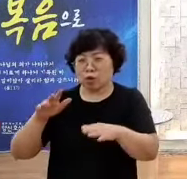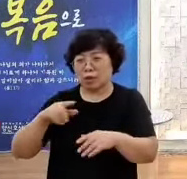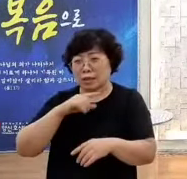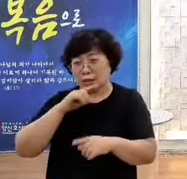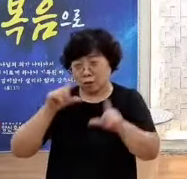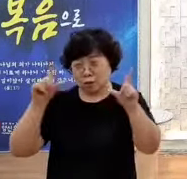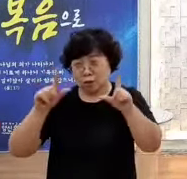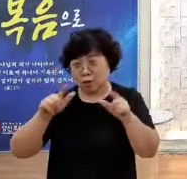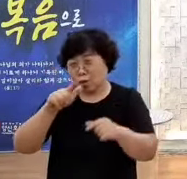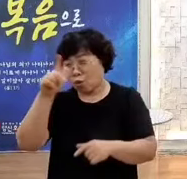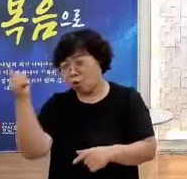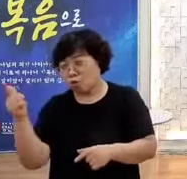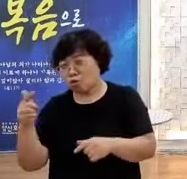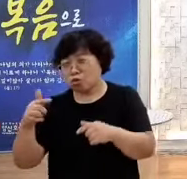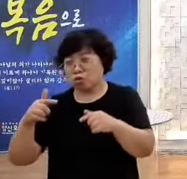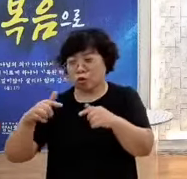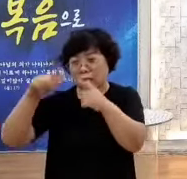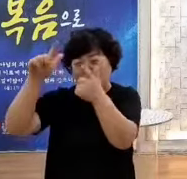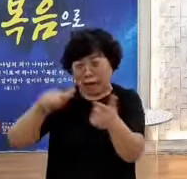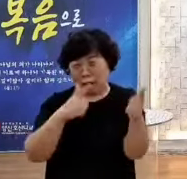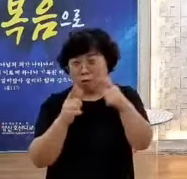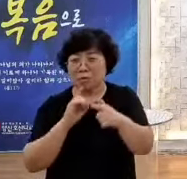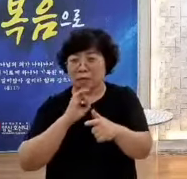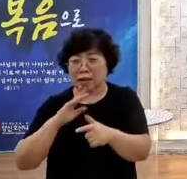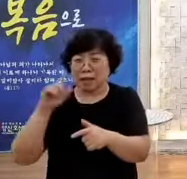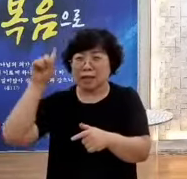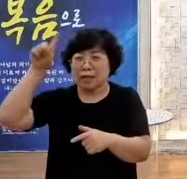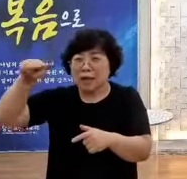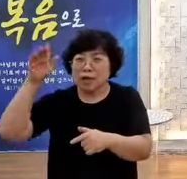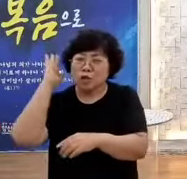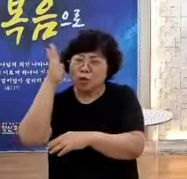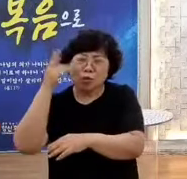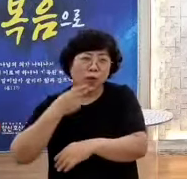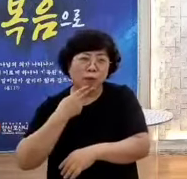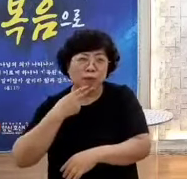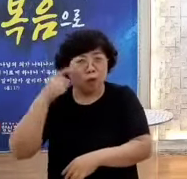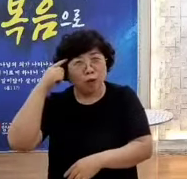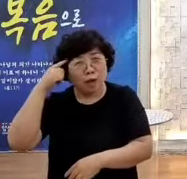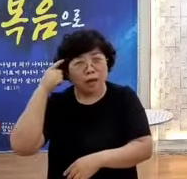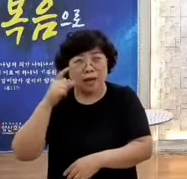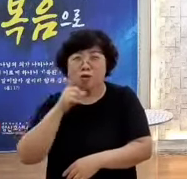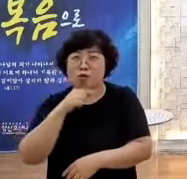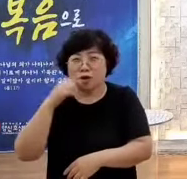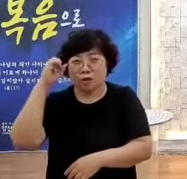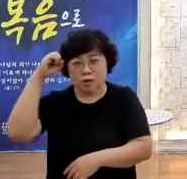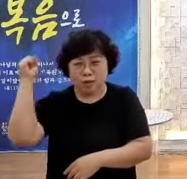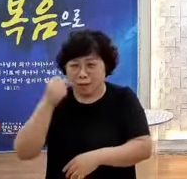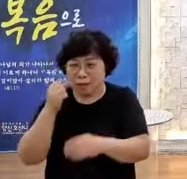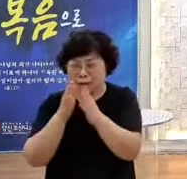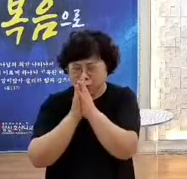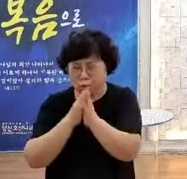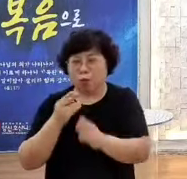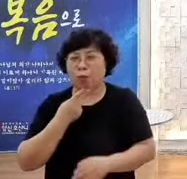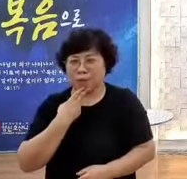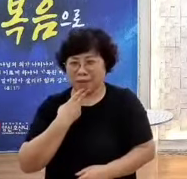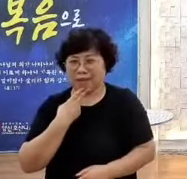오늘 점심 먹고요. 오늘 밤에 잘 때까지는 내일 설교를 제가 걱정하지 않는 단 하루입니다.